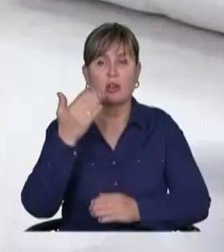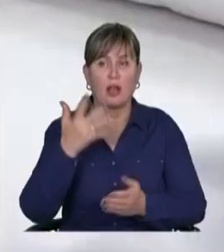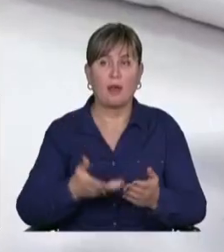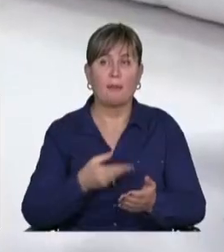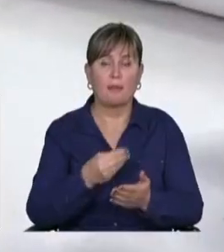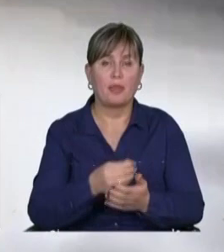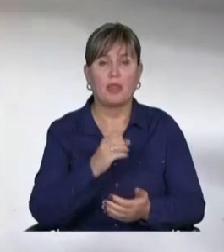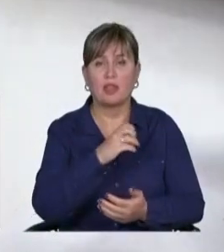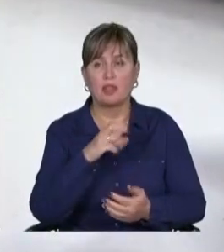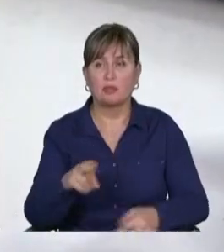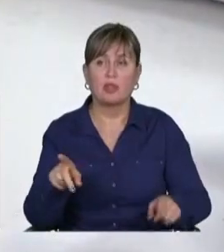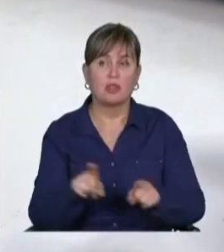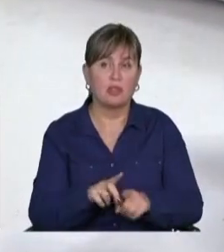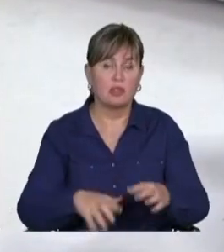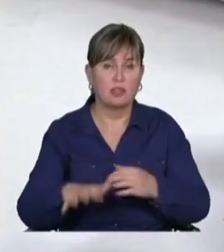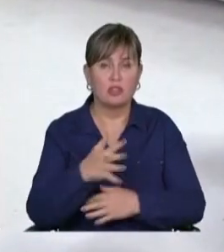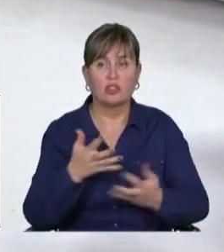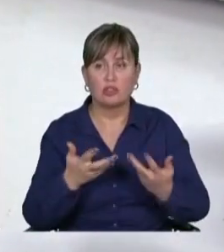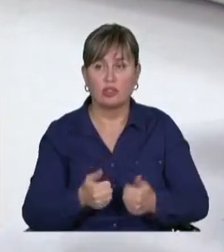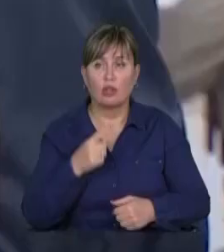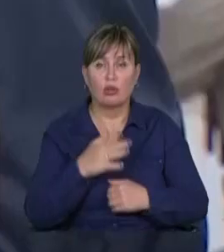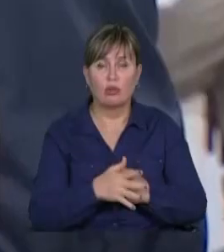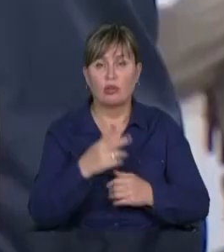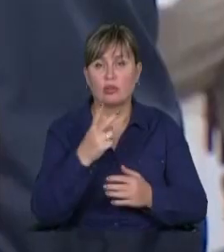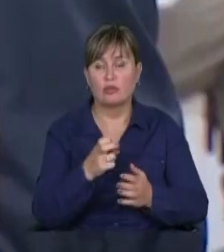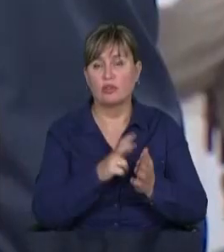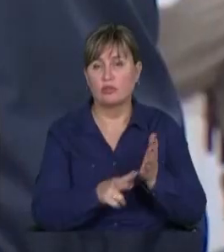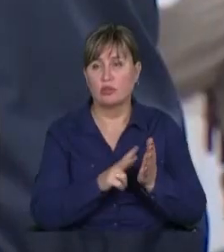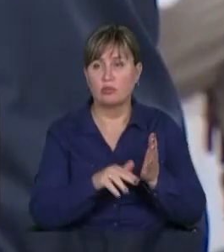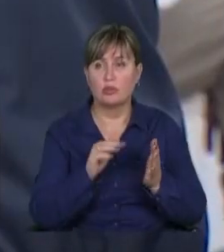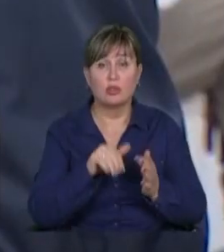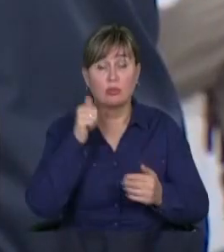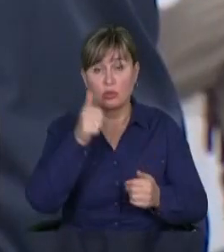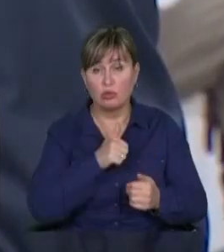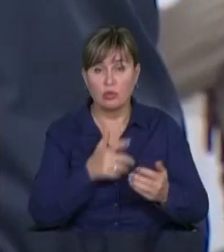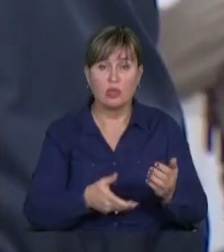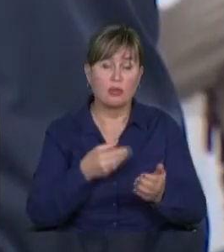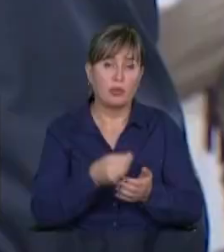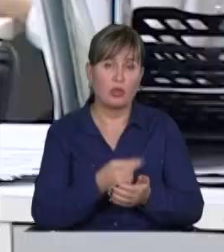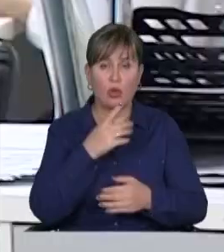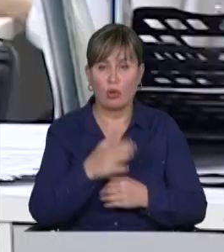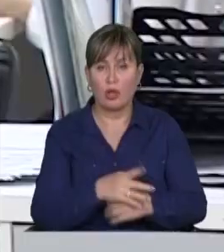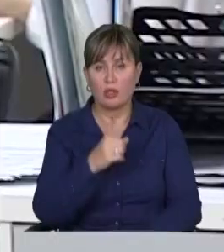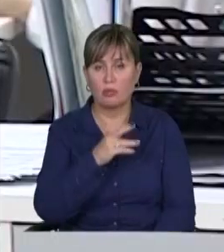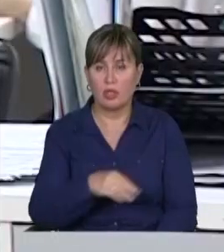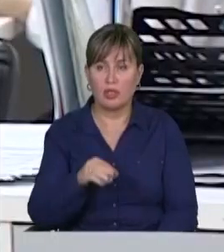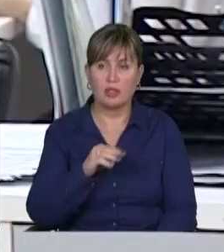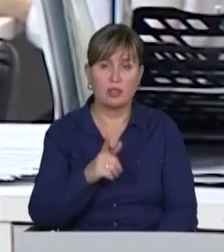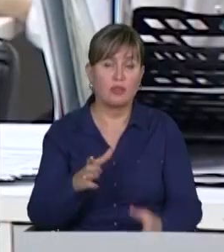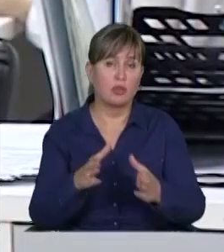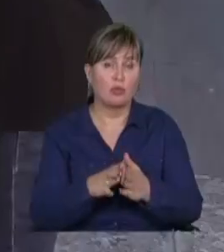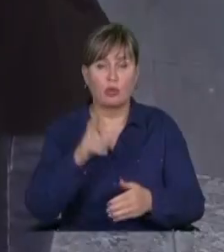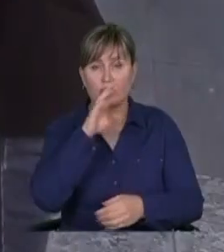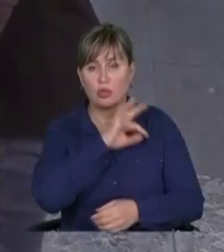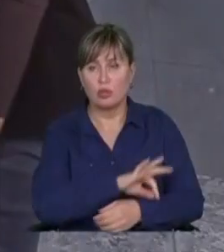оплачивали ЕСП. Таких по стране насчитывается порядка 280 тысяч. За прошлый год они заплатили в казну около миллиарда тенге. В Комитете